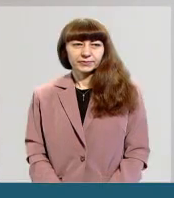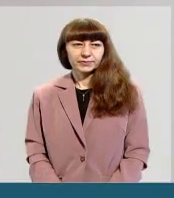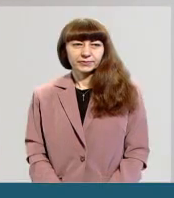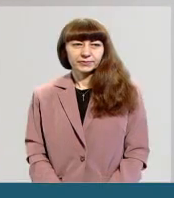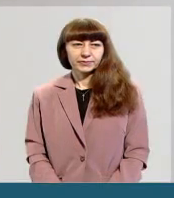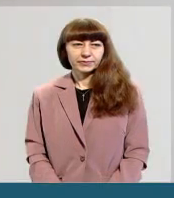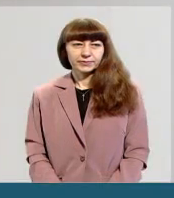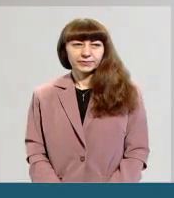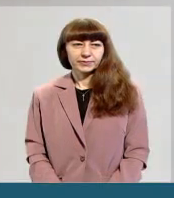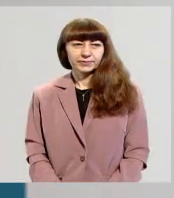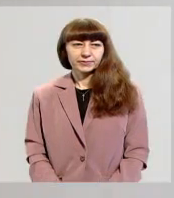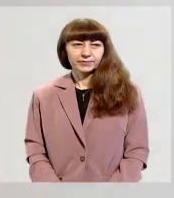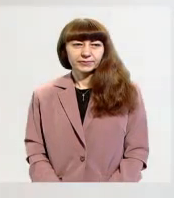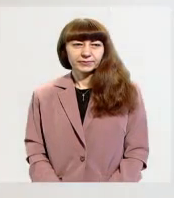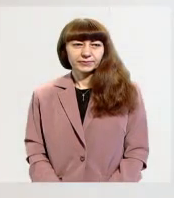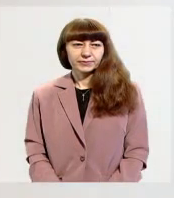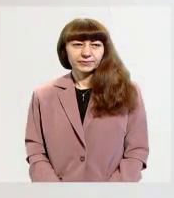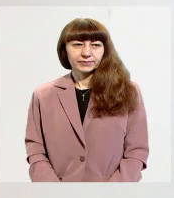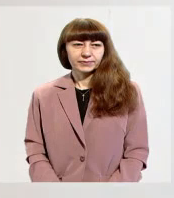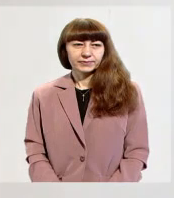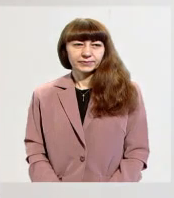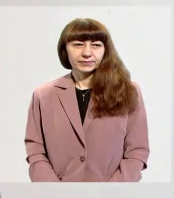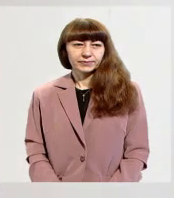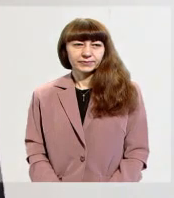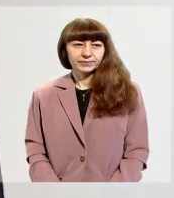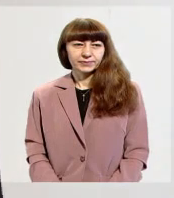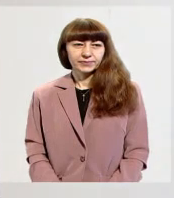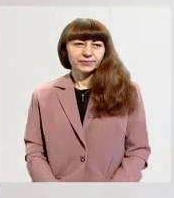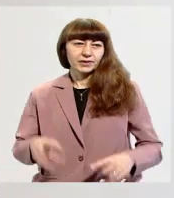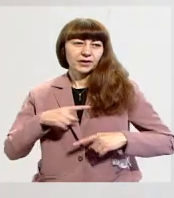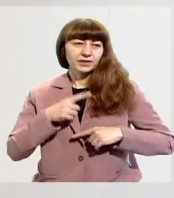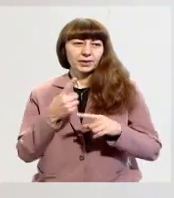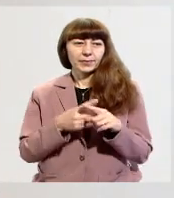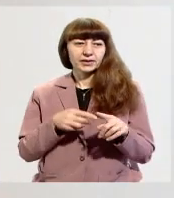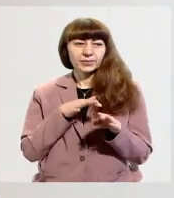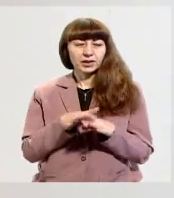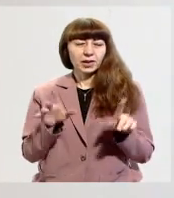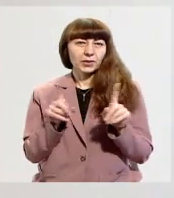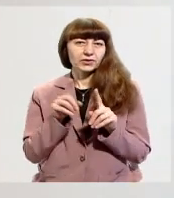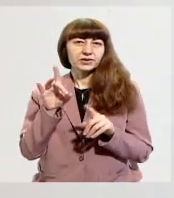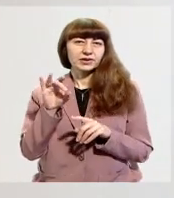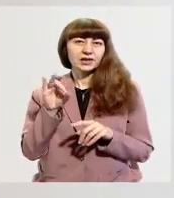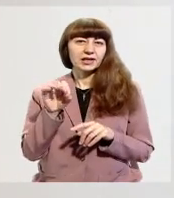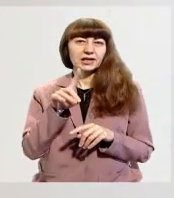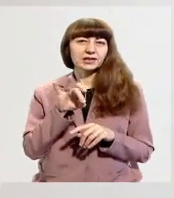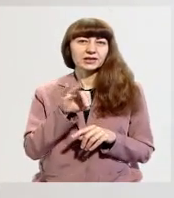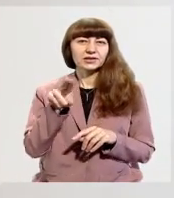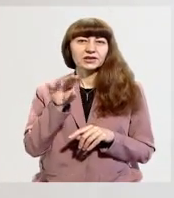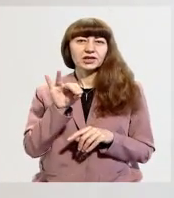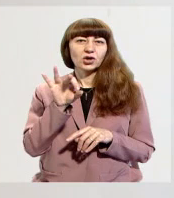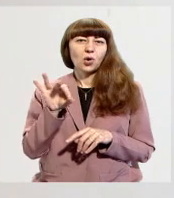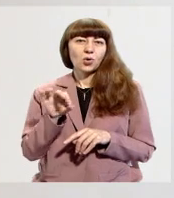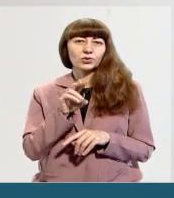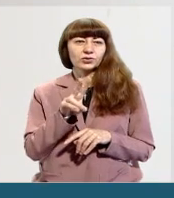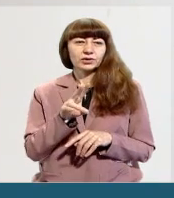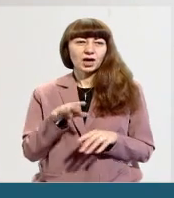Песню я учила уже на протяжении 2 лет. Финалдық кезеңде Селин Дионның «Ай Сурендер» әнін орындаймын. Бұл туындыны 2 жыл көлемінде